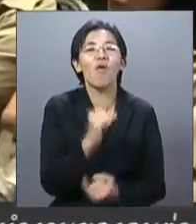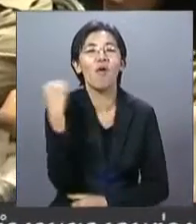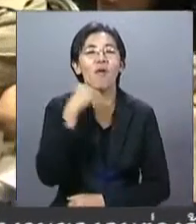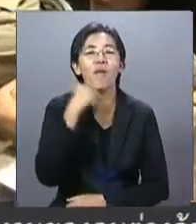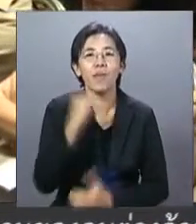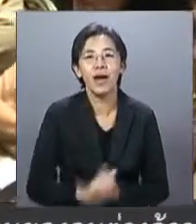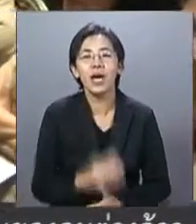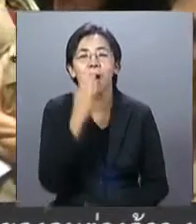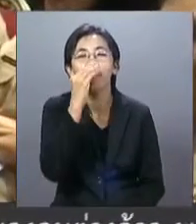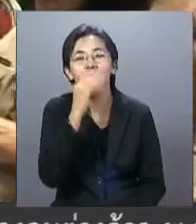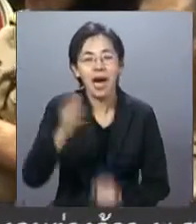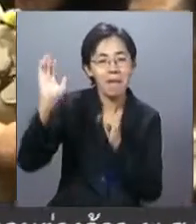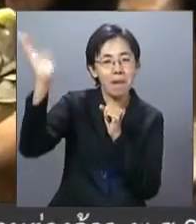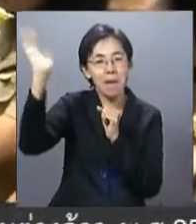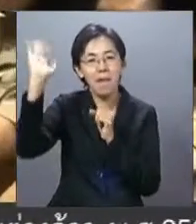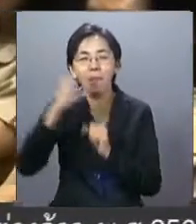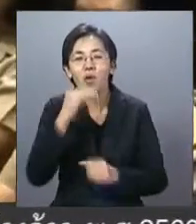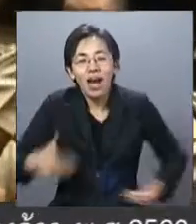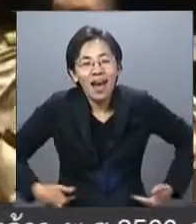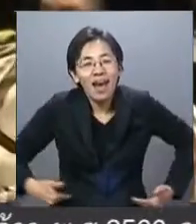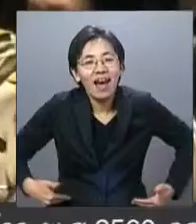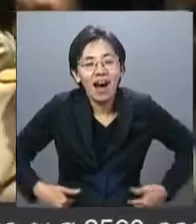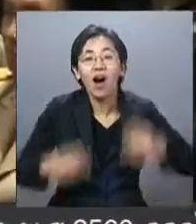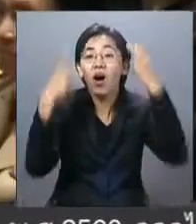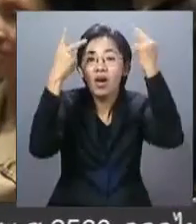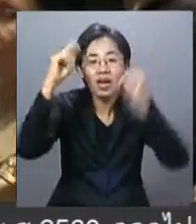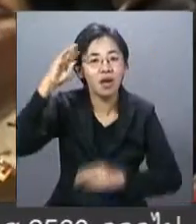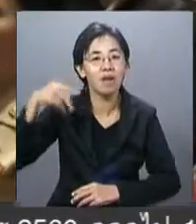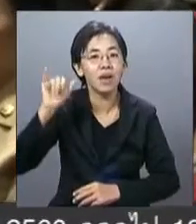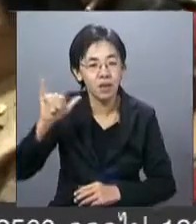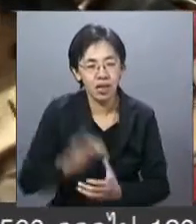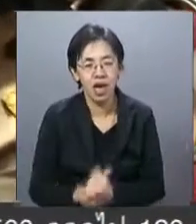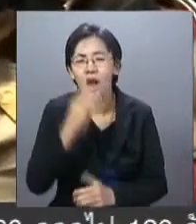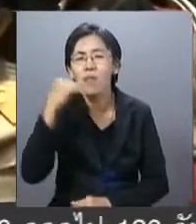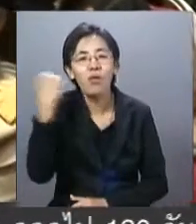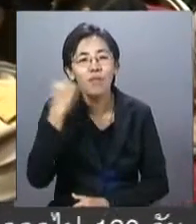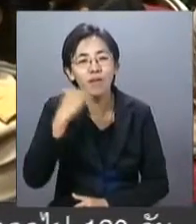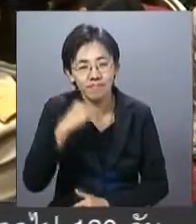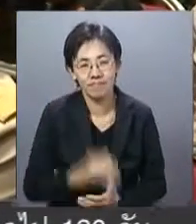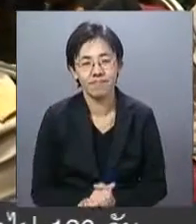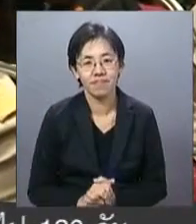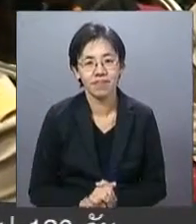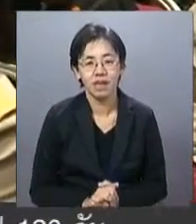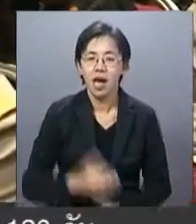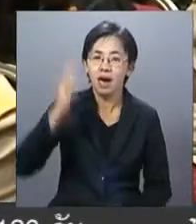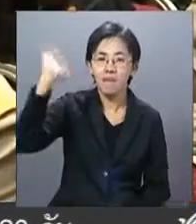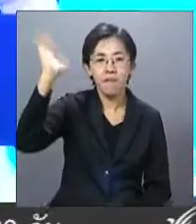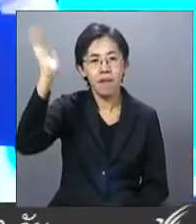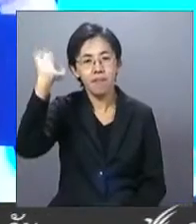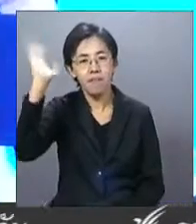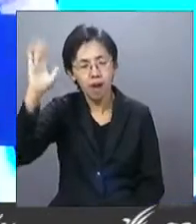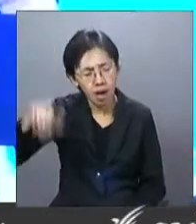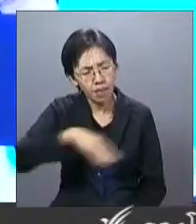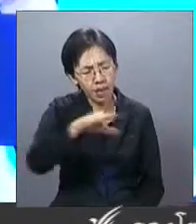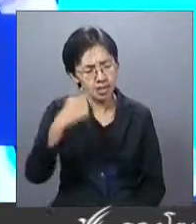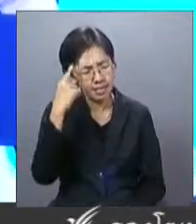ประชดประชันหรือว่าการพูดติดตลกของนายกประยุทธ์ที่เกิดขึ้นบ่อยครั้งแต่ถ้อยแถลงก็พอที่จะทำให้ตั้งข้อสัง